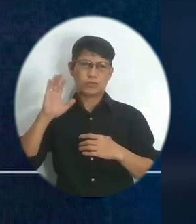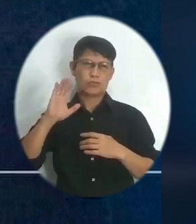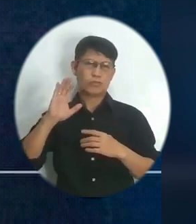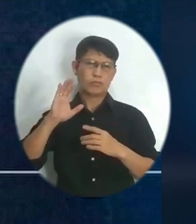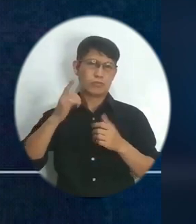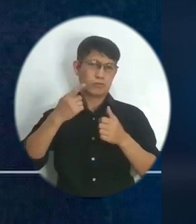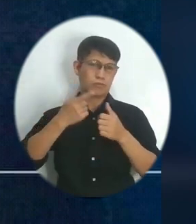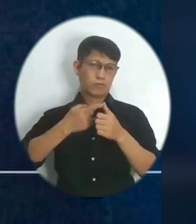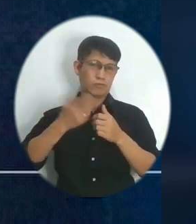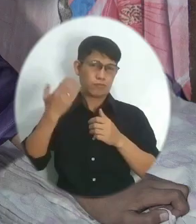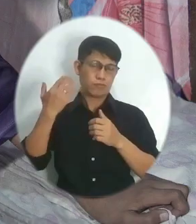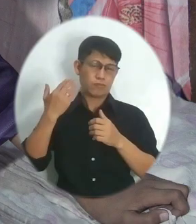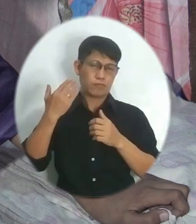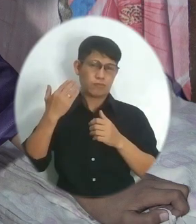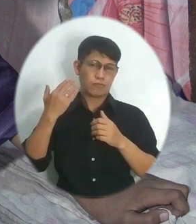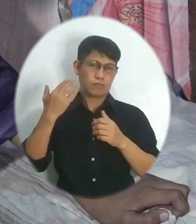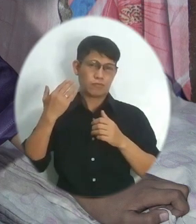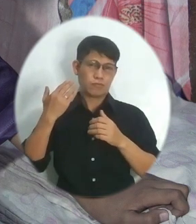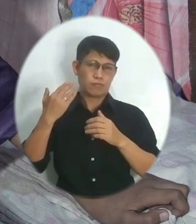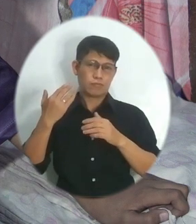April 2020,